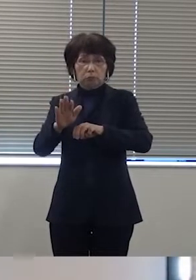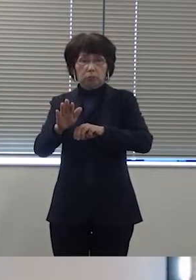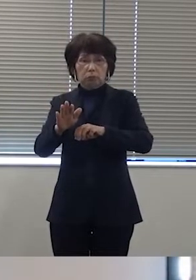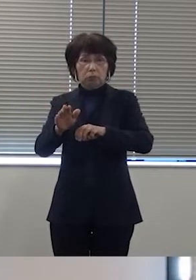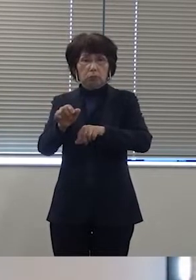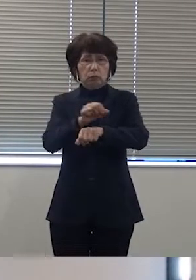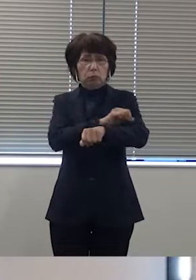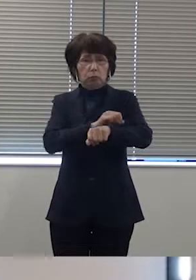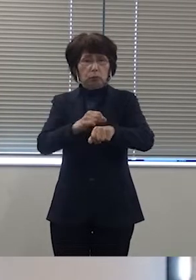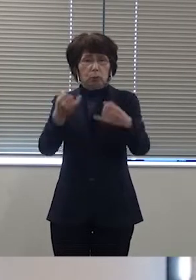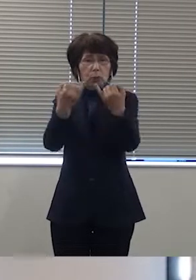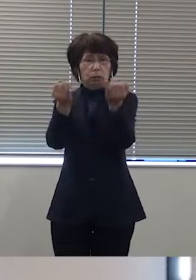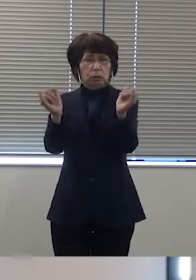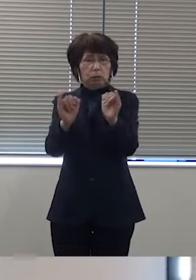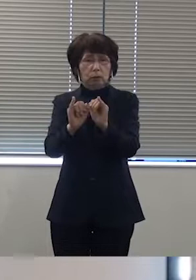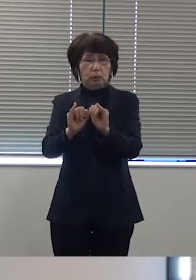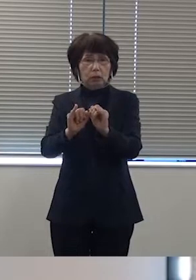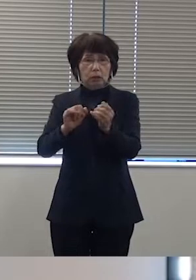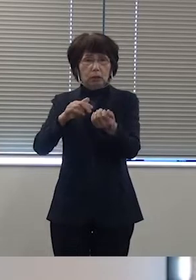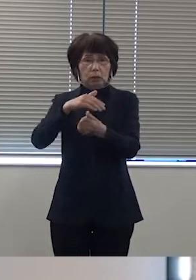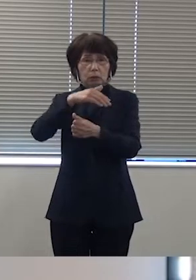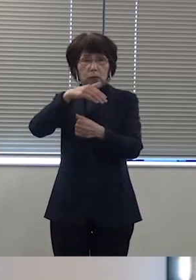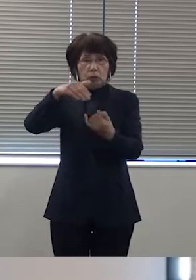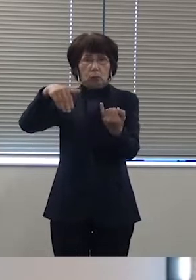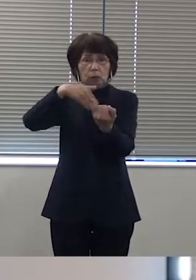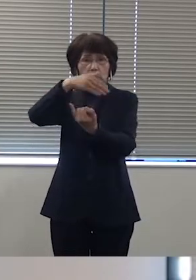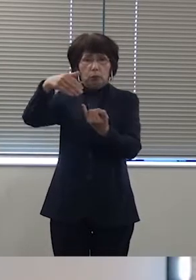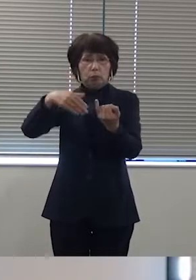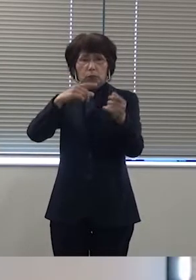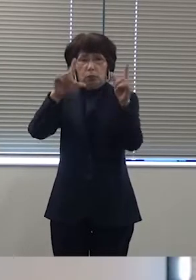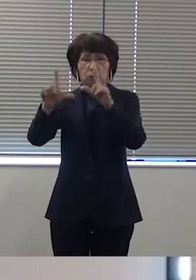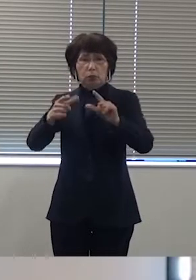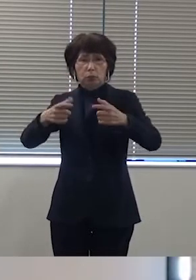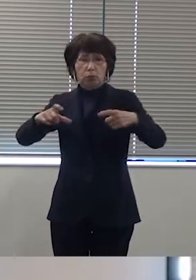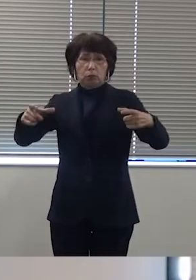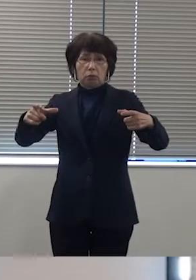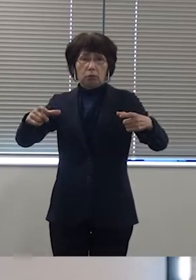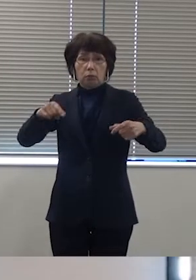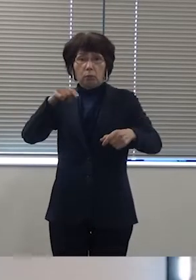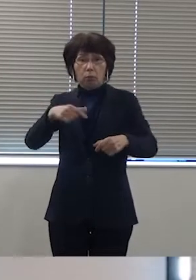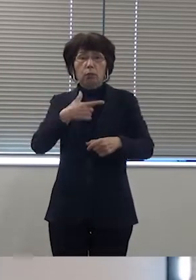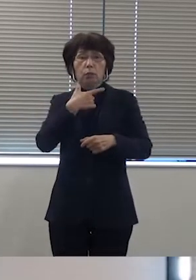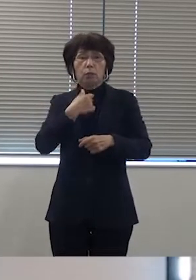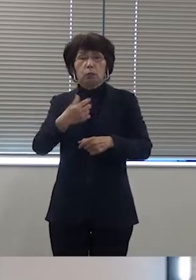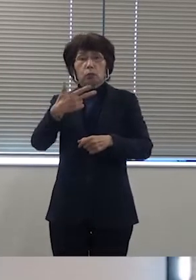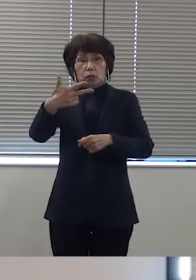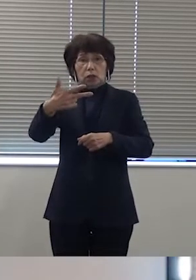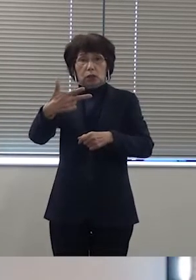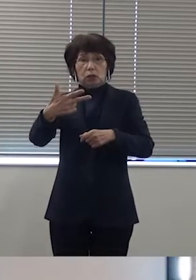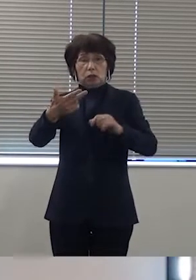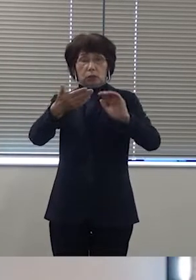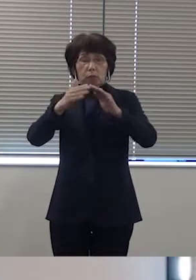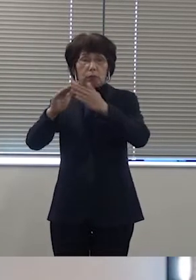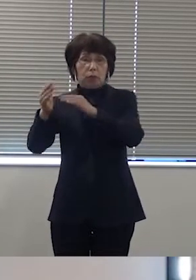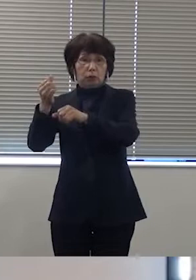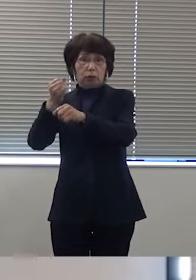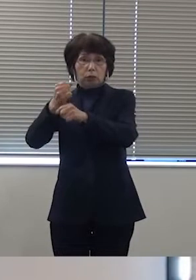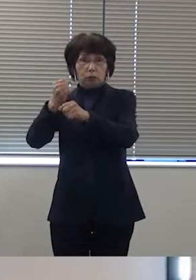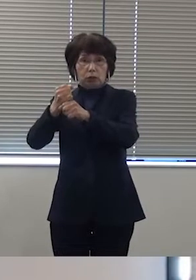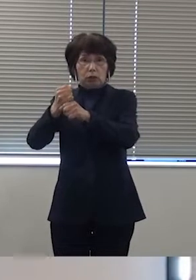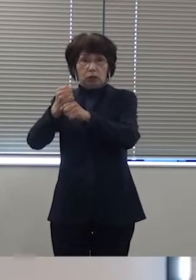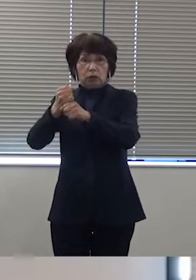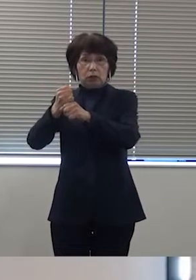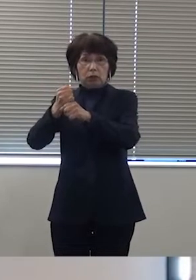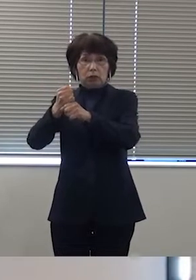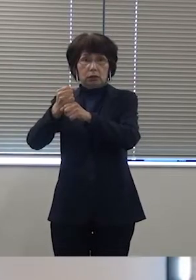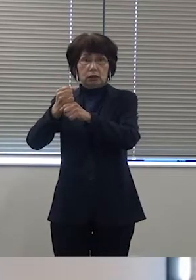人暮らしが非常に増えてきてますので、福祉で町づくり、福祉の町づくりという方でもいいんですが、これ